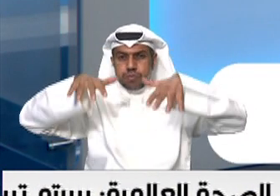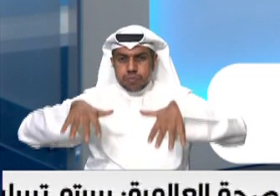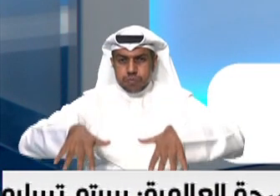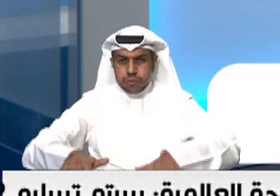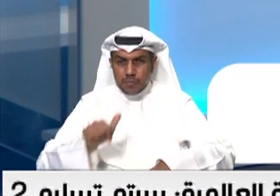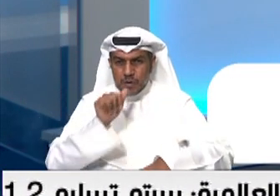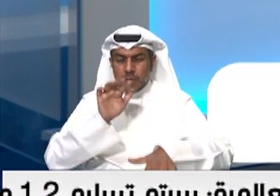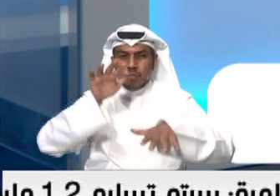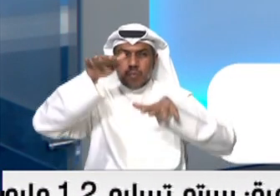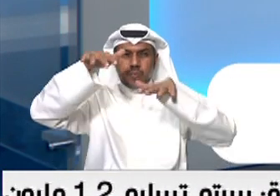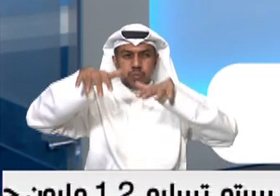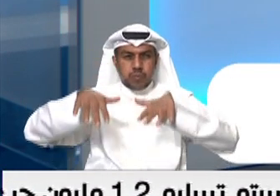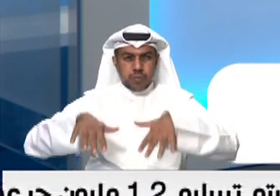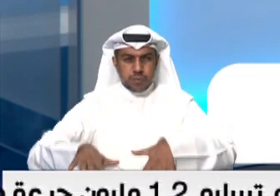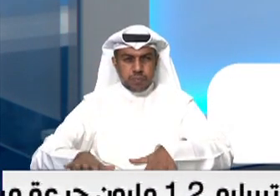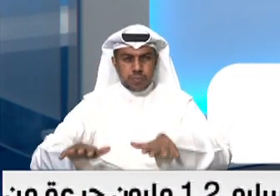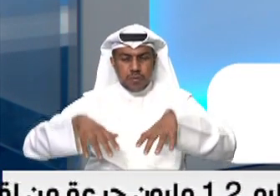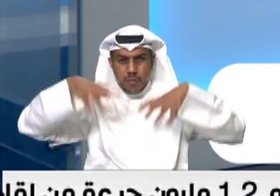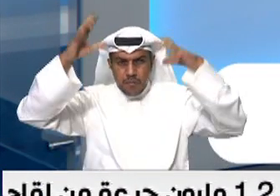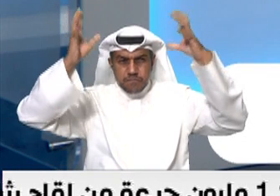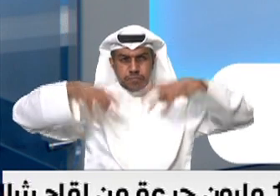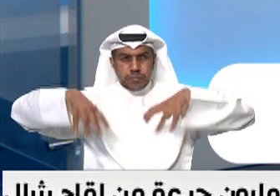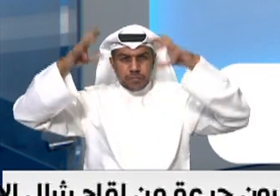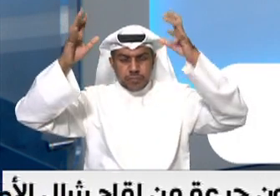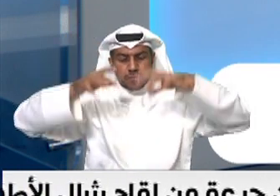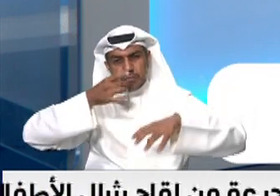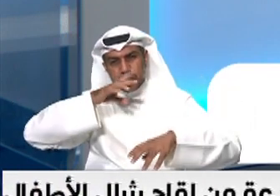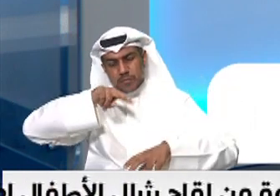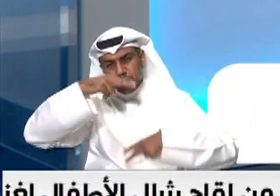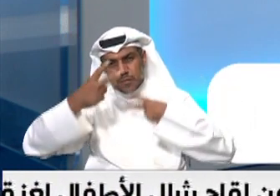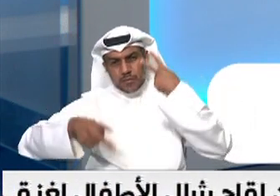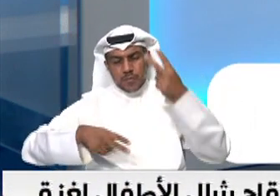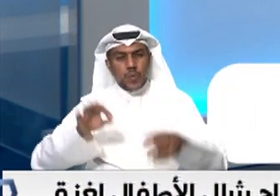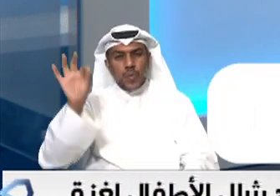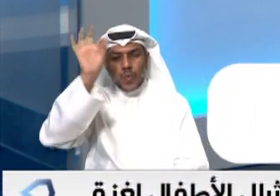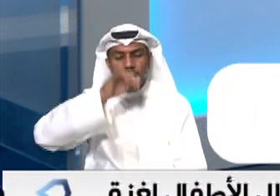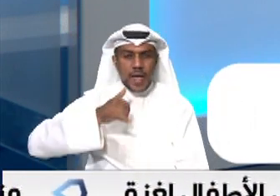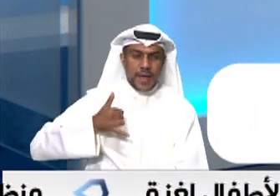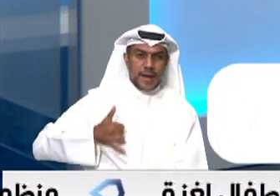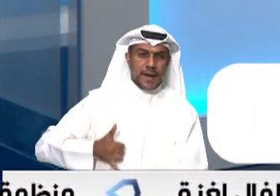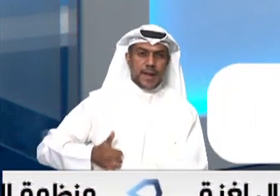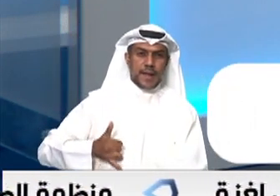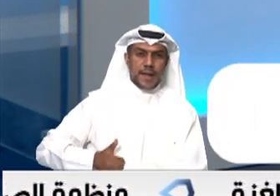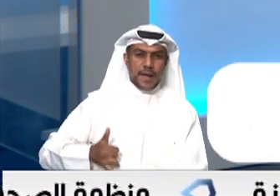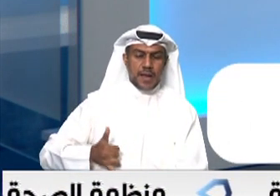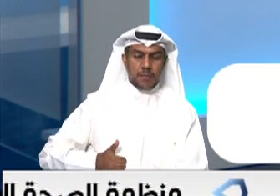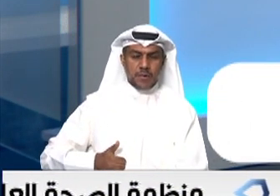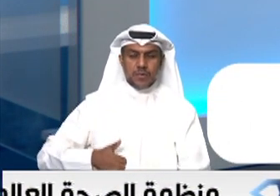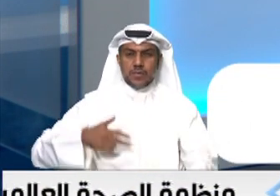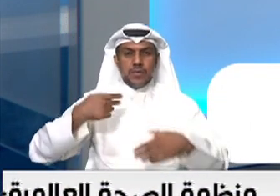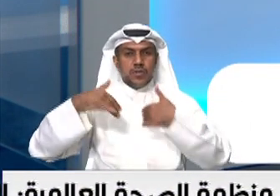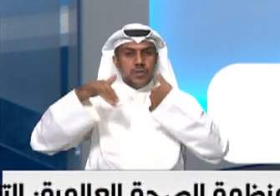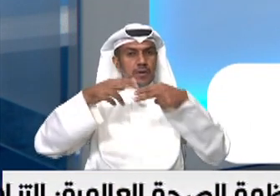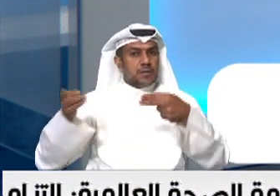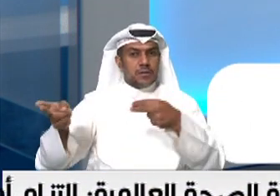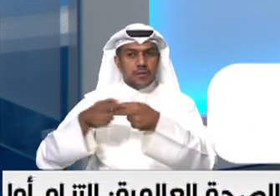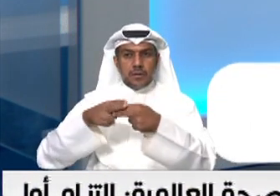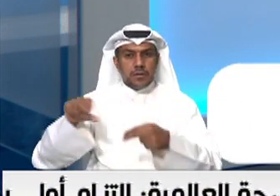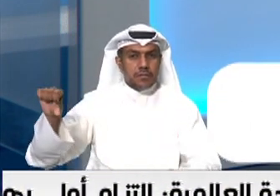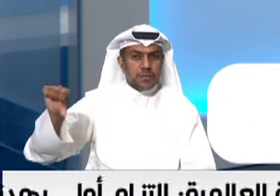يأتي ذلك فيما لا تزال عشرات القرى المنكوبة معزولة ومحاصرة بسبب انقطاع الطرق في تلك المناطق.